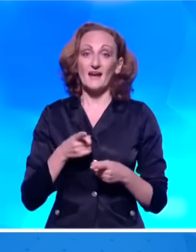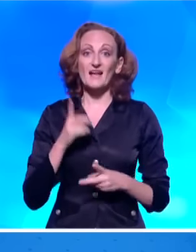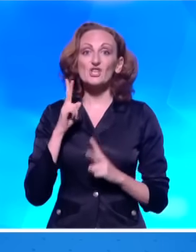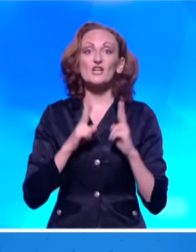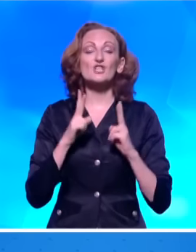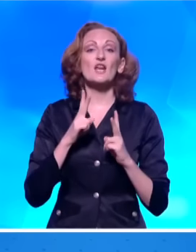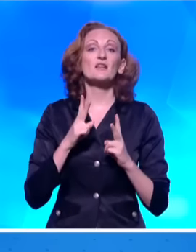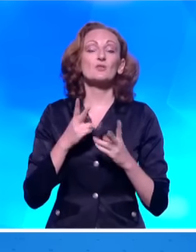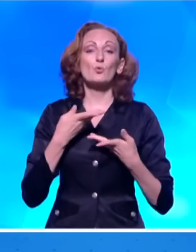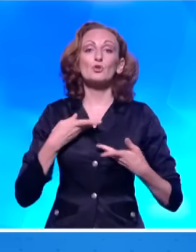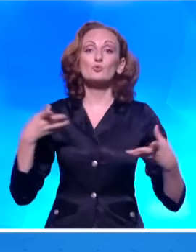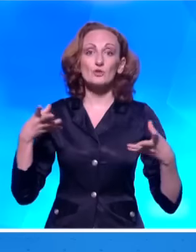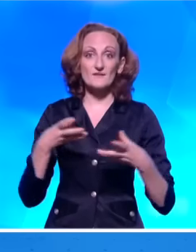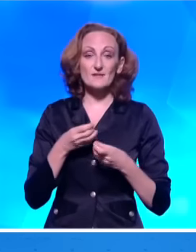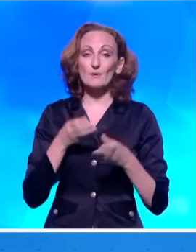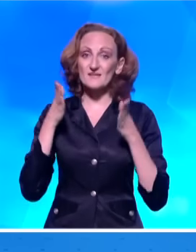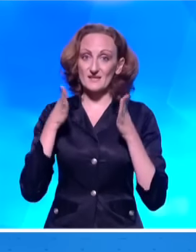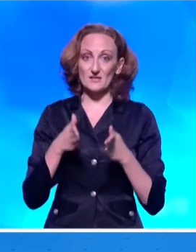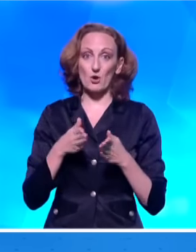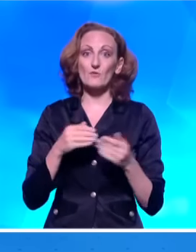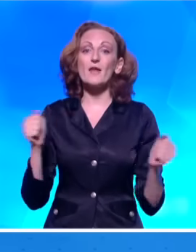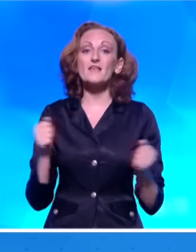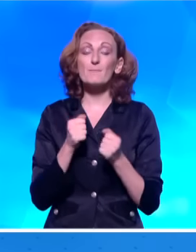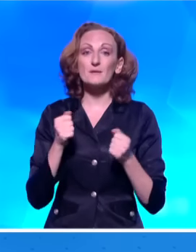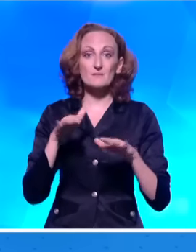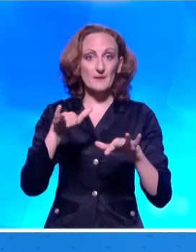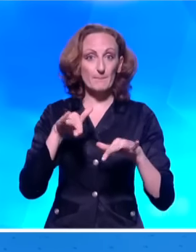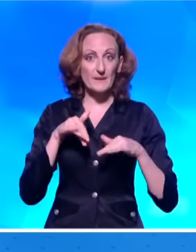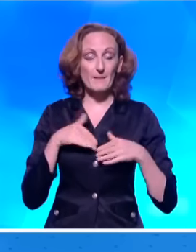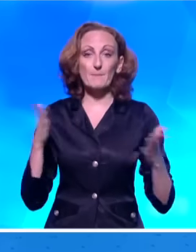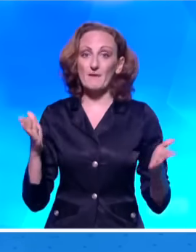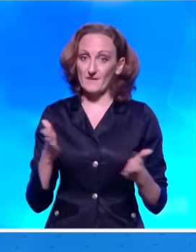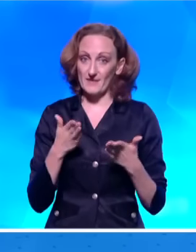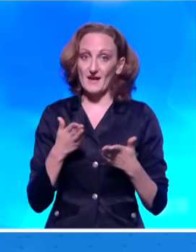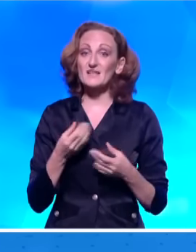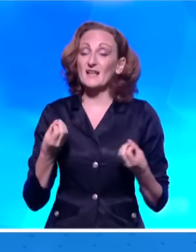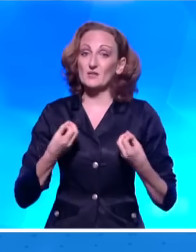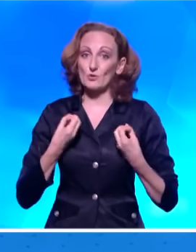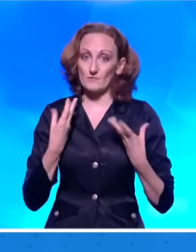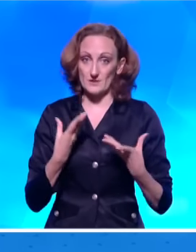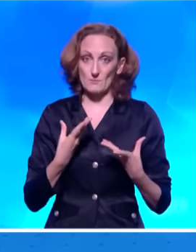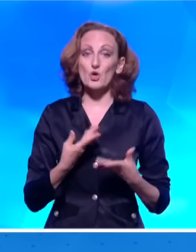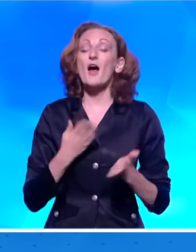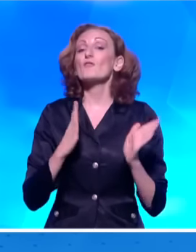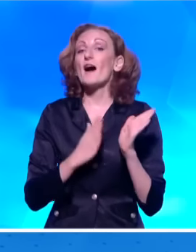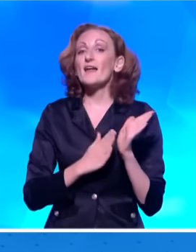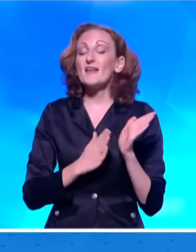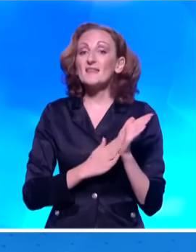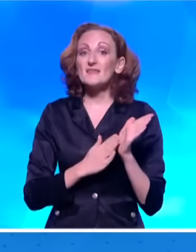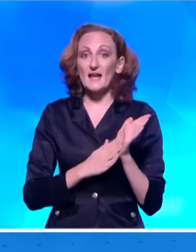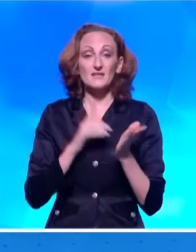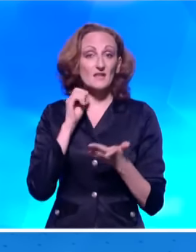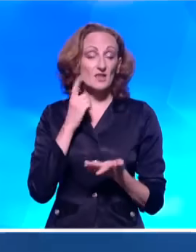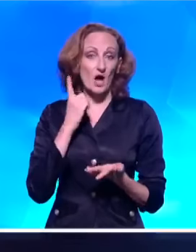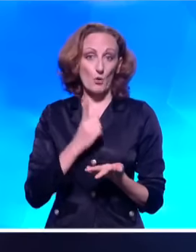решенията, които вземаме, са в сроковете и бързаме да ги приемем веднага, щом като това е възможно, а това беше датата на указа. По отношение